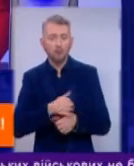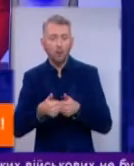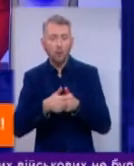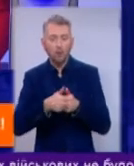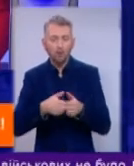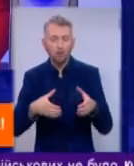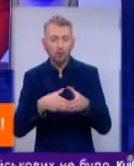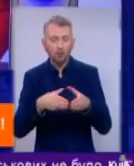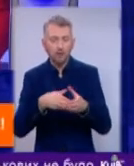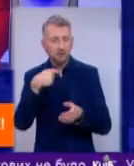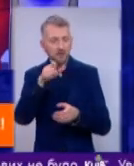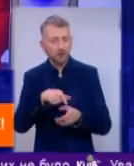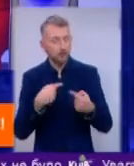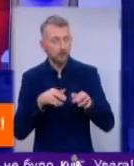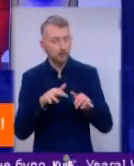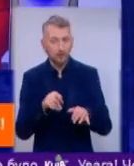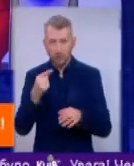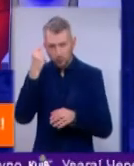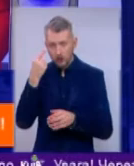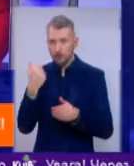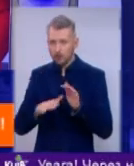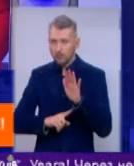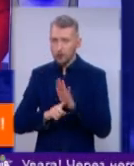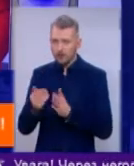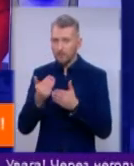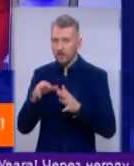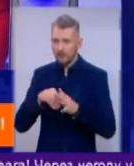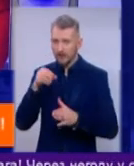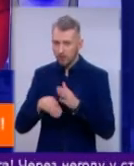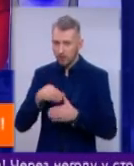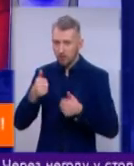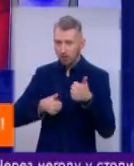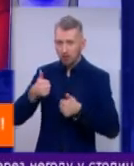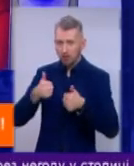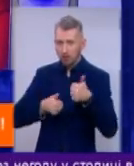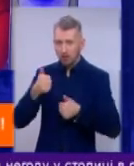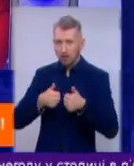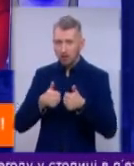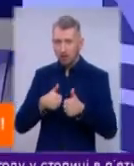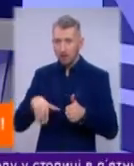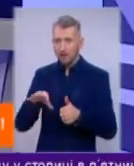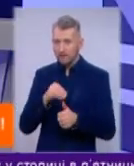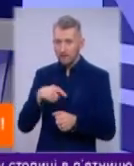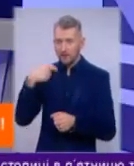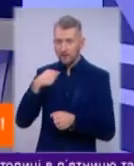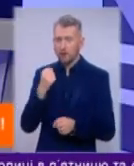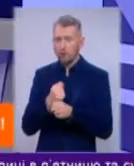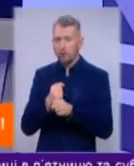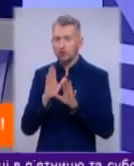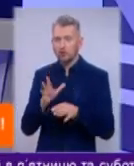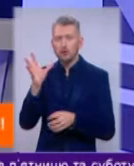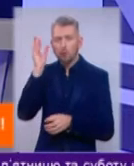вже інша справа. Ви думаєте, що вже почався передвиборний марафон, і президент всі свої кроки робить виключно з огляду на